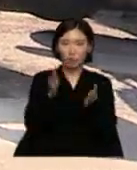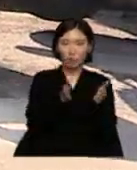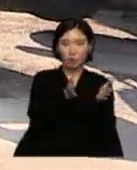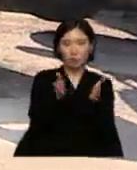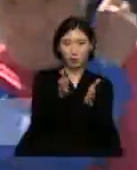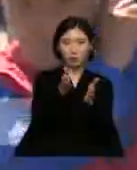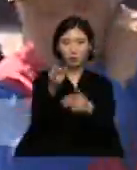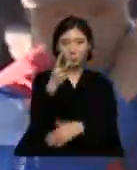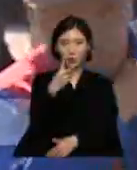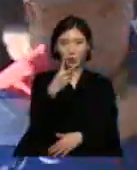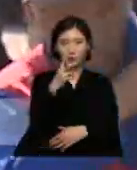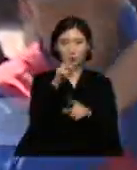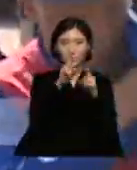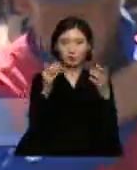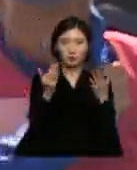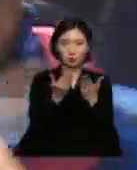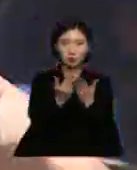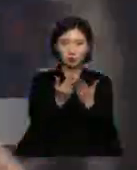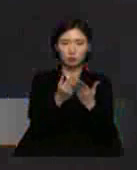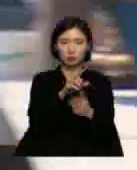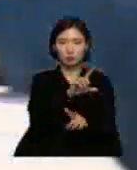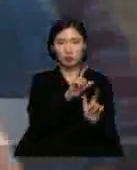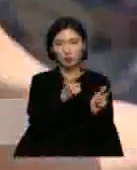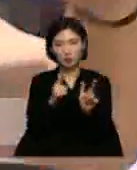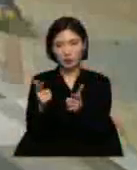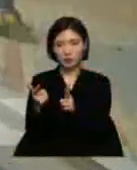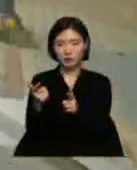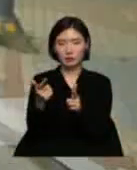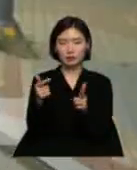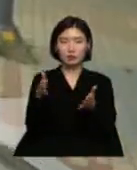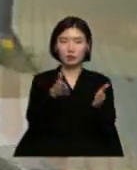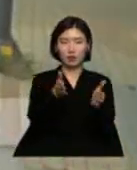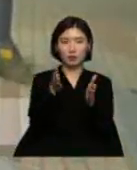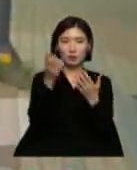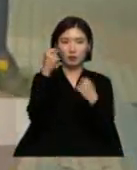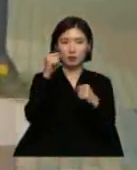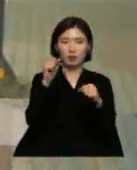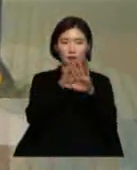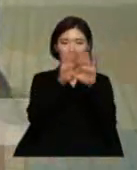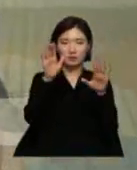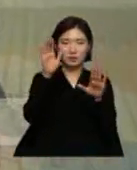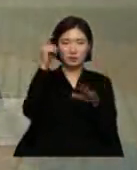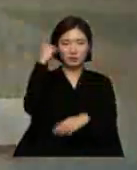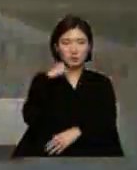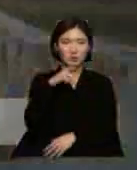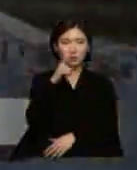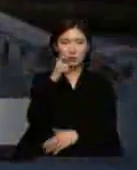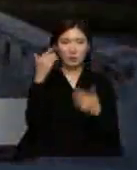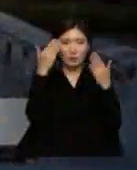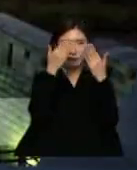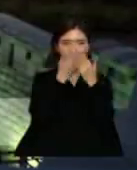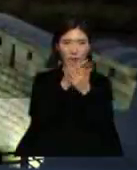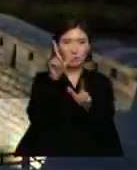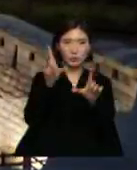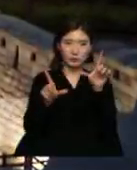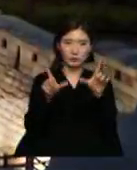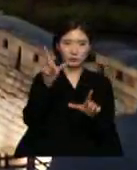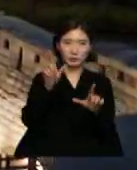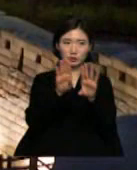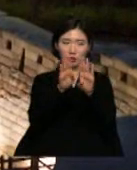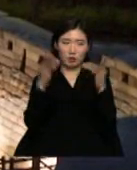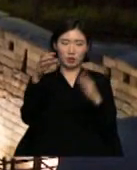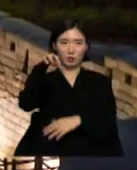그리고 성북동을 가득 메울 갖가지 거리 공연들까지. 낮에 느낄 수 없는 성북동 밤 풍경의 감성을